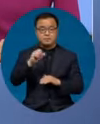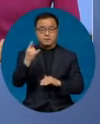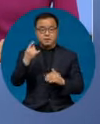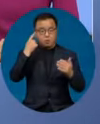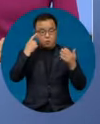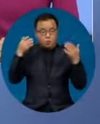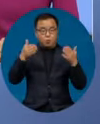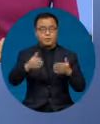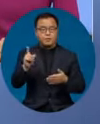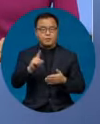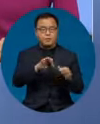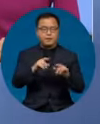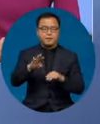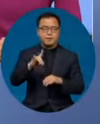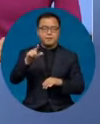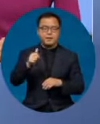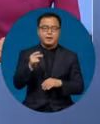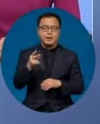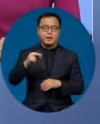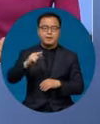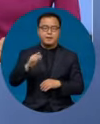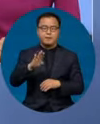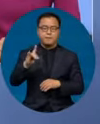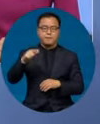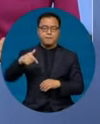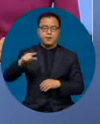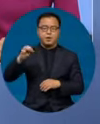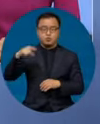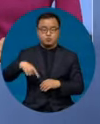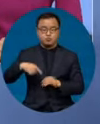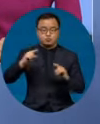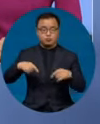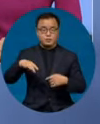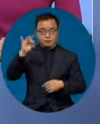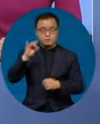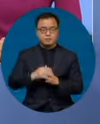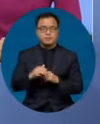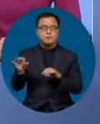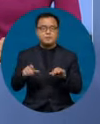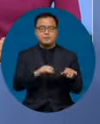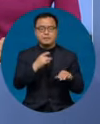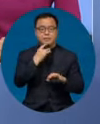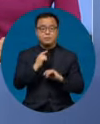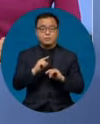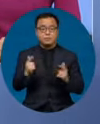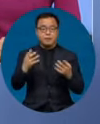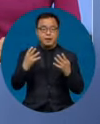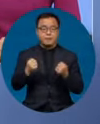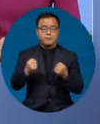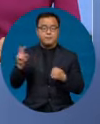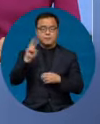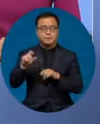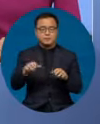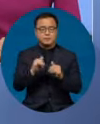부분이 피아니스트 백혜선, 백건우의 평창 데뷔 무대라는 것이었는데요. 피아니스트들 뿐만 아니라 많은 음악가들의